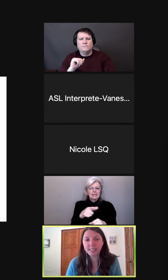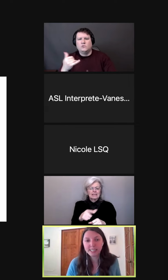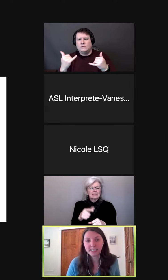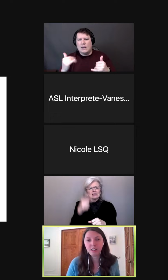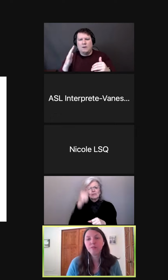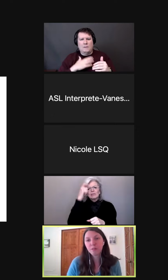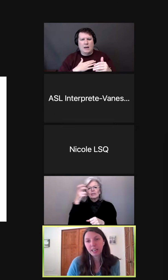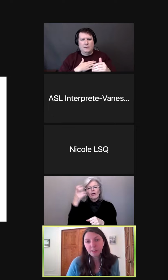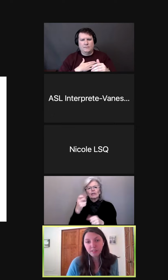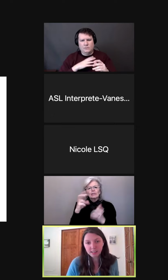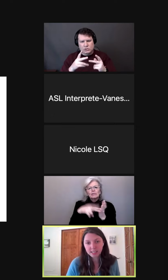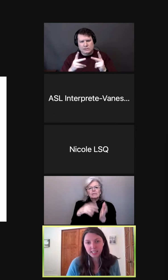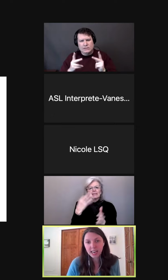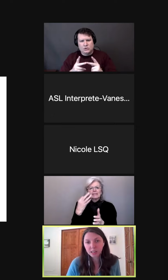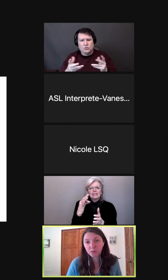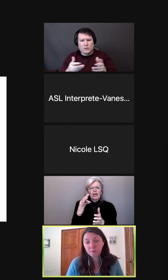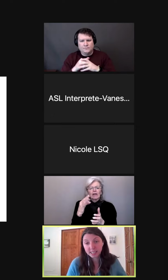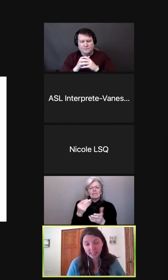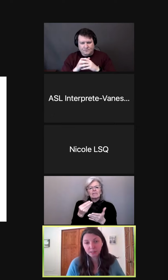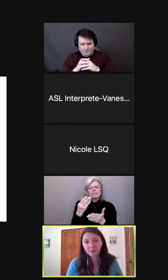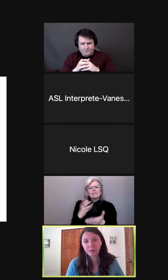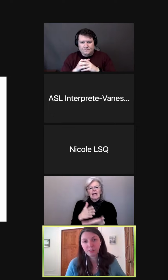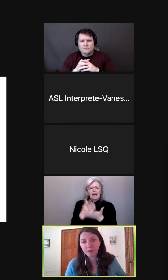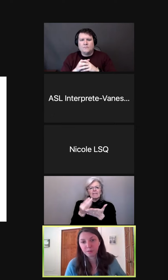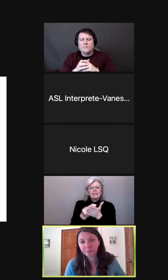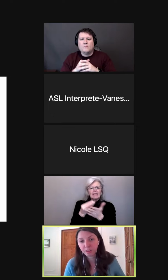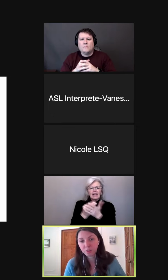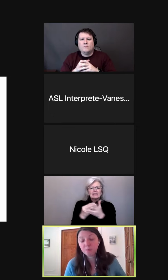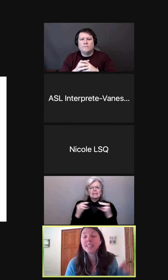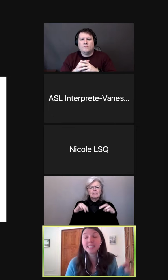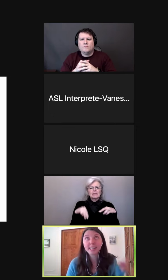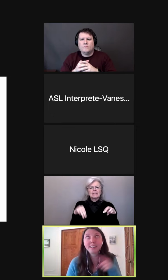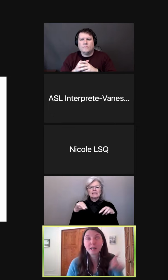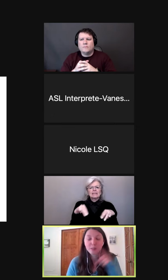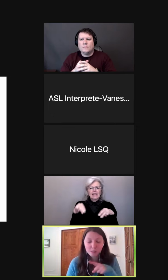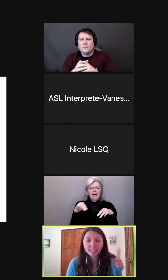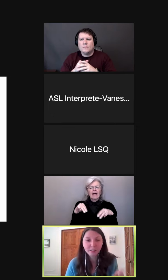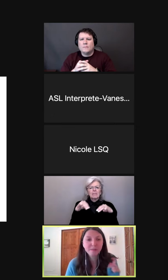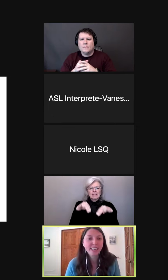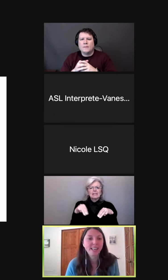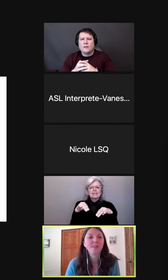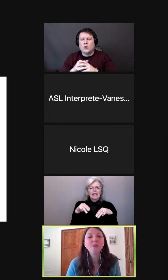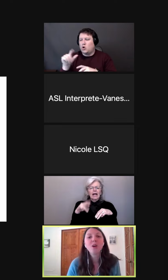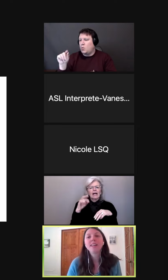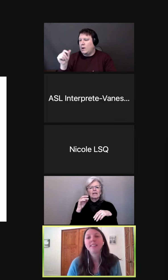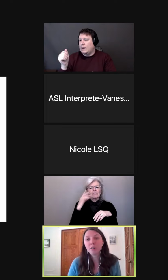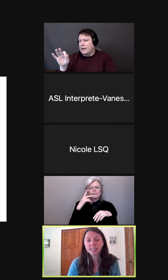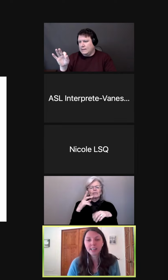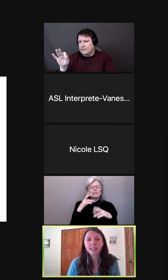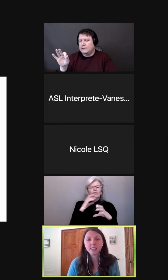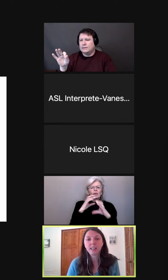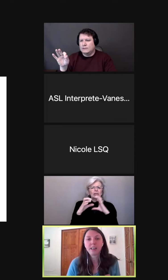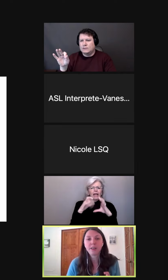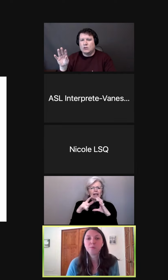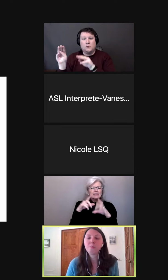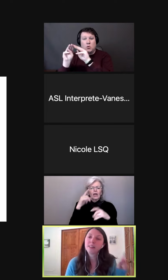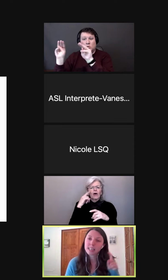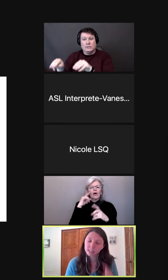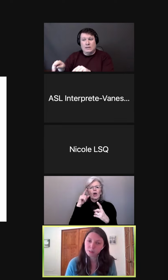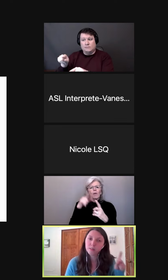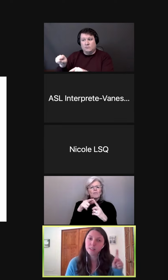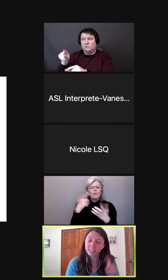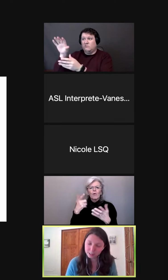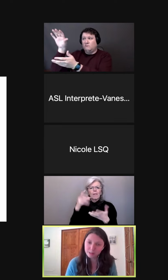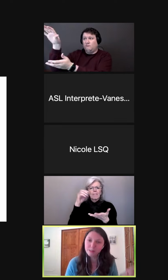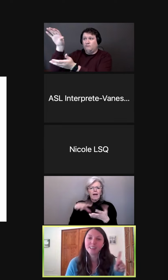a reçu en 2019 une aide financière du ministère de la Culture et des Communications dans le cadre du